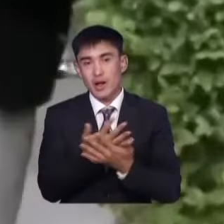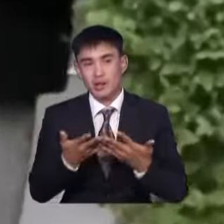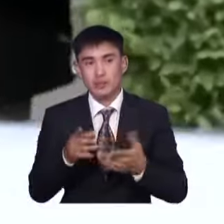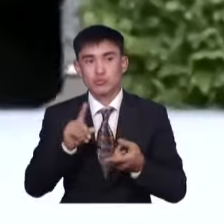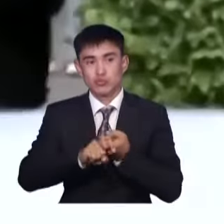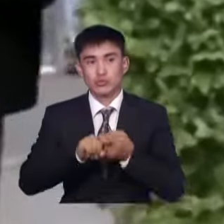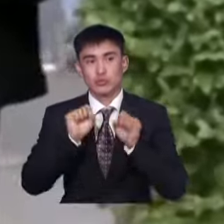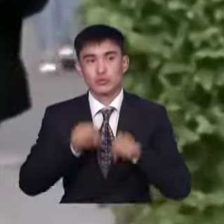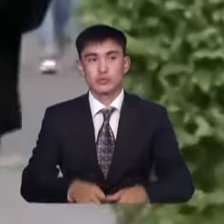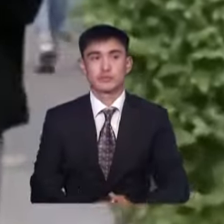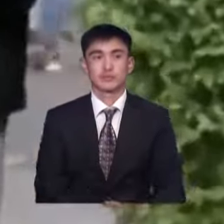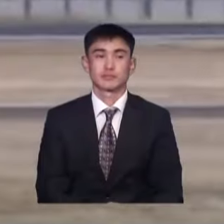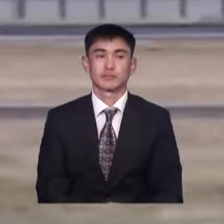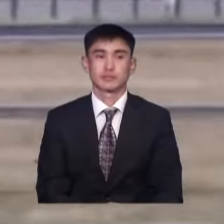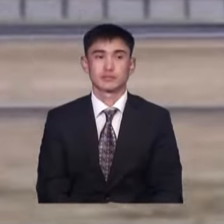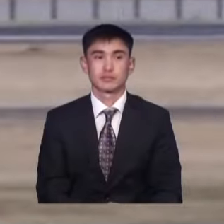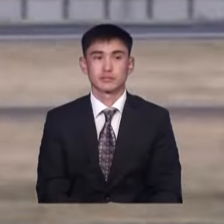ықтимал.